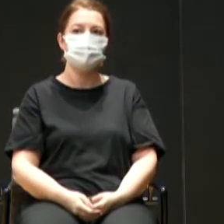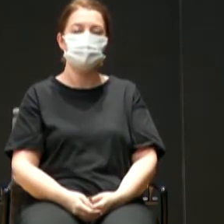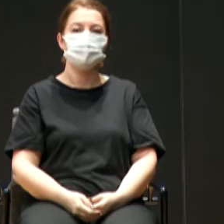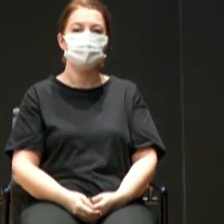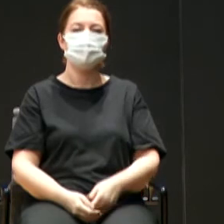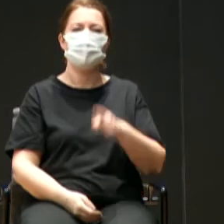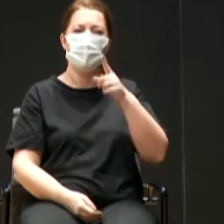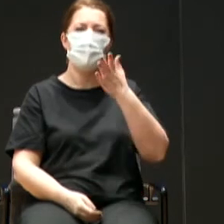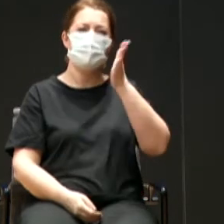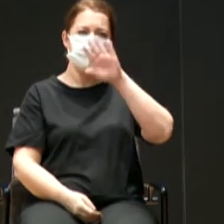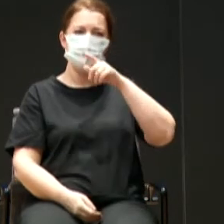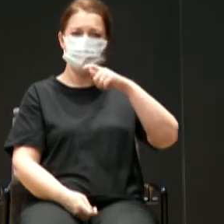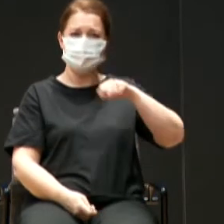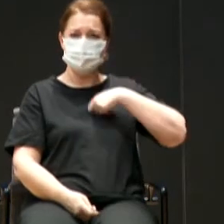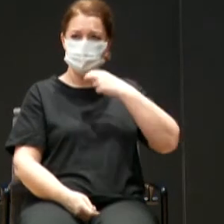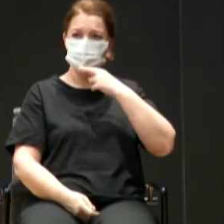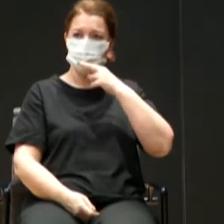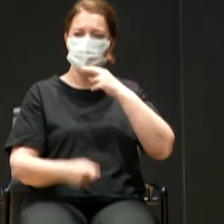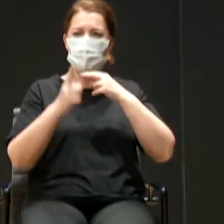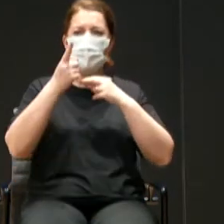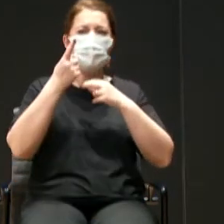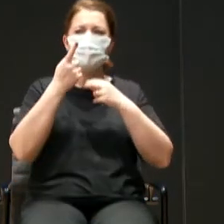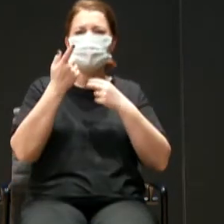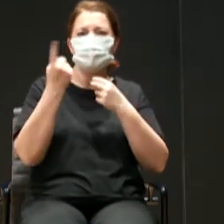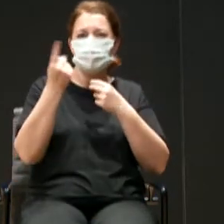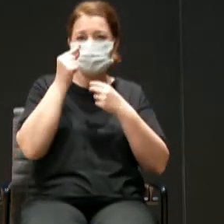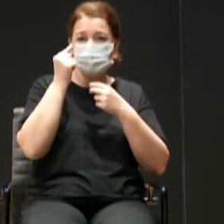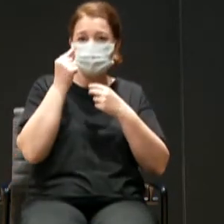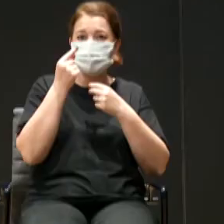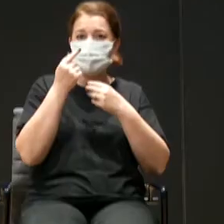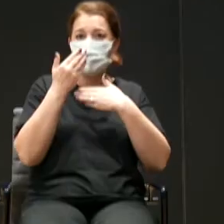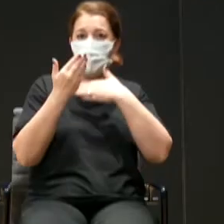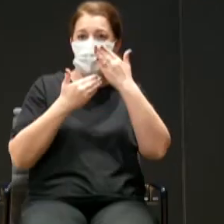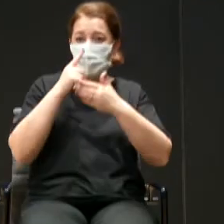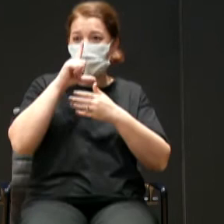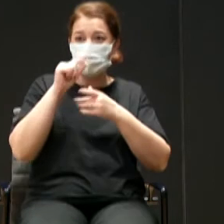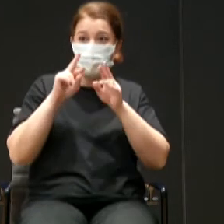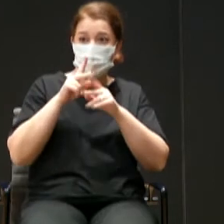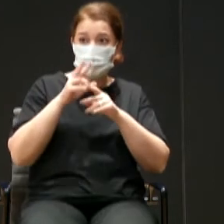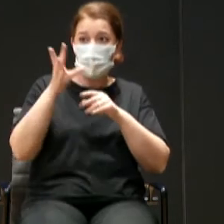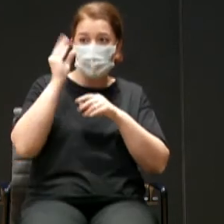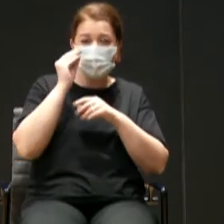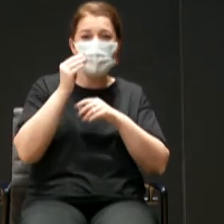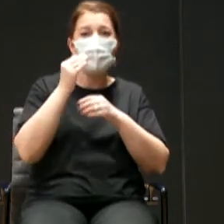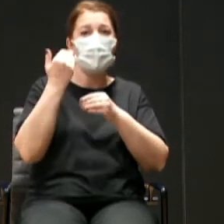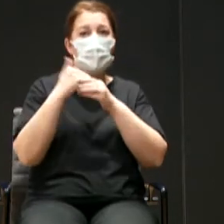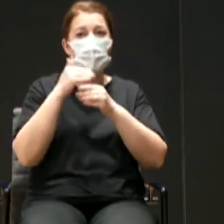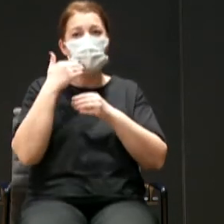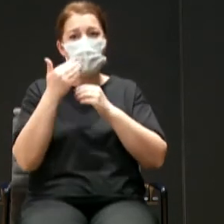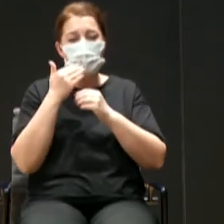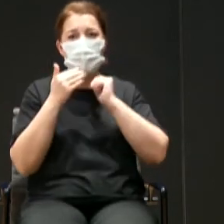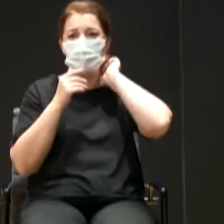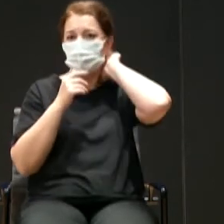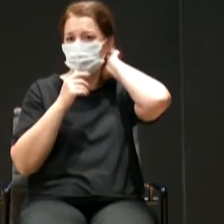bu tür söylemlerini resmi bir söylem gibi algılamak, buna göre tabii, yorum ama yapmak. Sizin de hatta, bir resmi bir şeyiniz yok. Lütfen, niye resmiymiş gibi